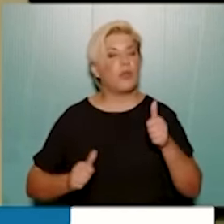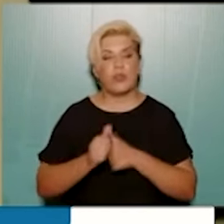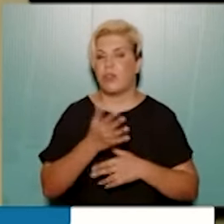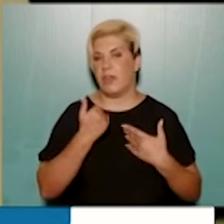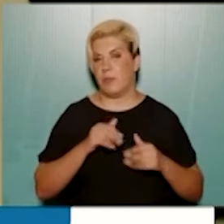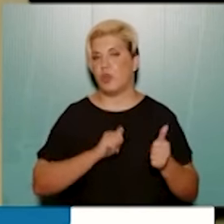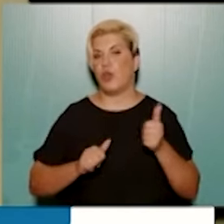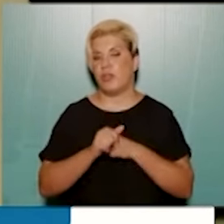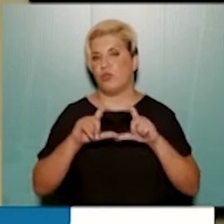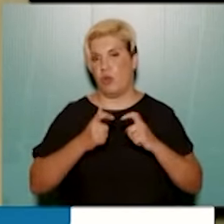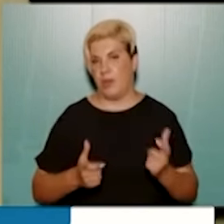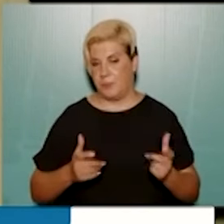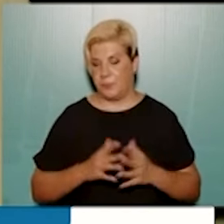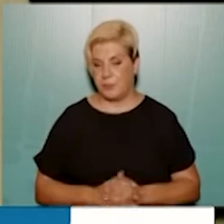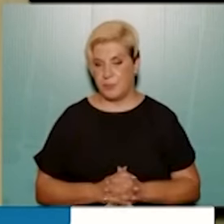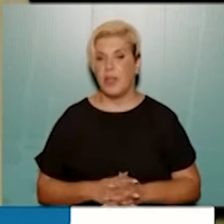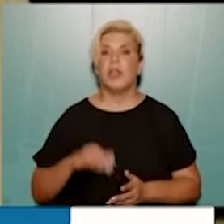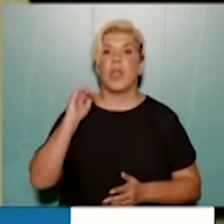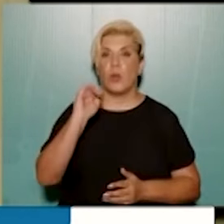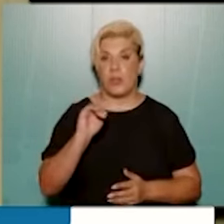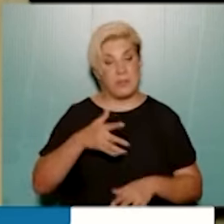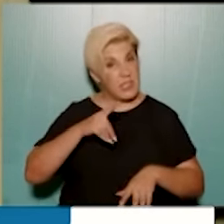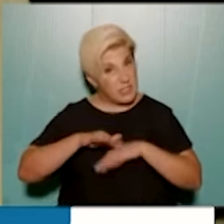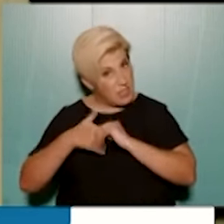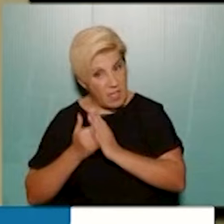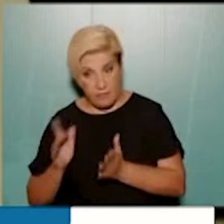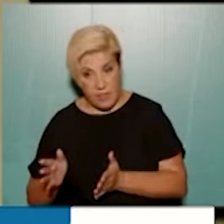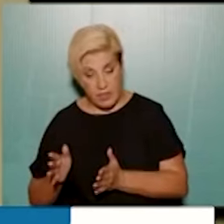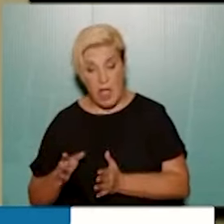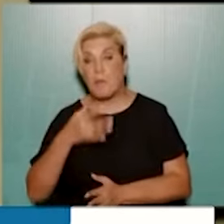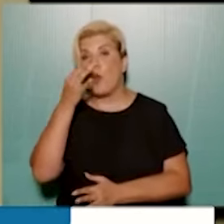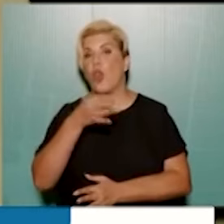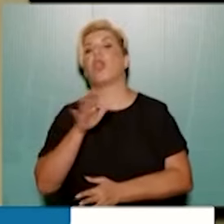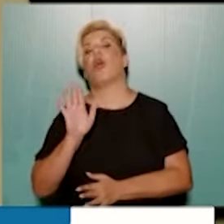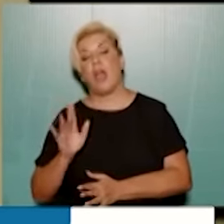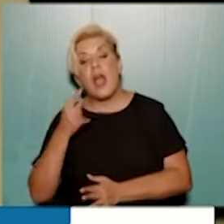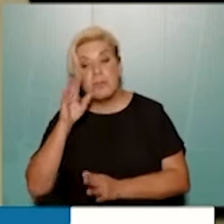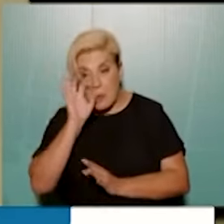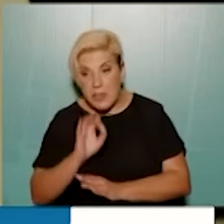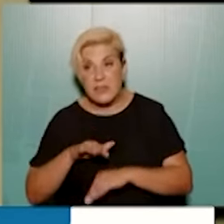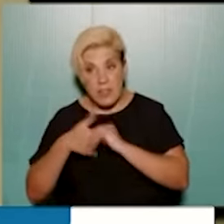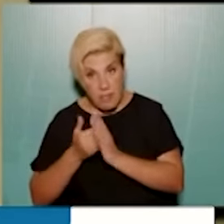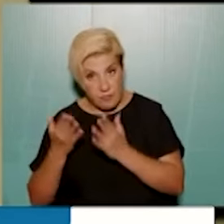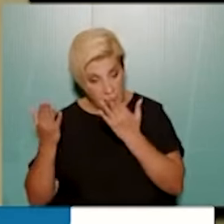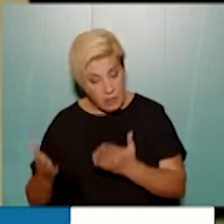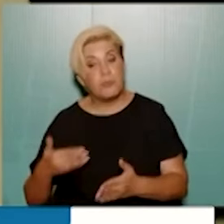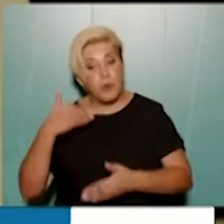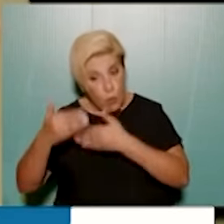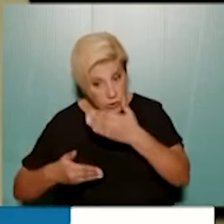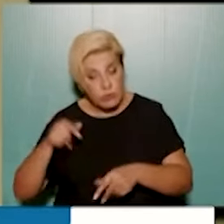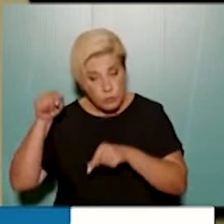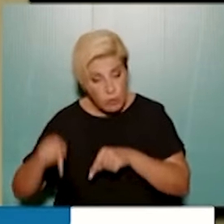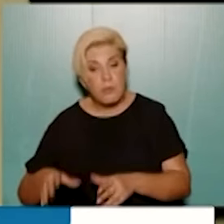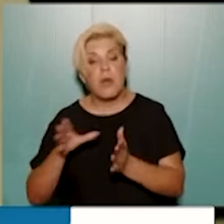της. Και ρωτάμε, εσάς σας ενδιαφέρει πέρα από τα λόγια? Αν λοιπόν σας ενδιαφέρει, προχωρήστε τώρα